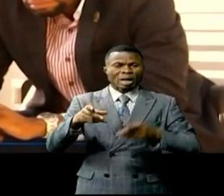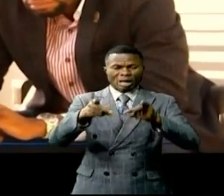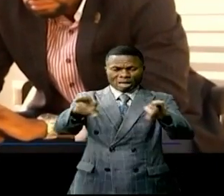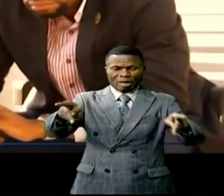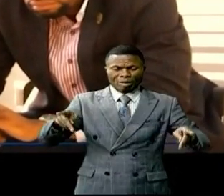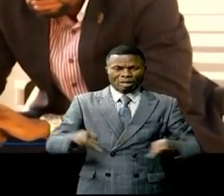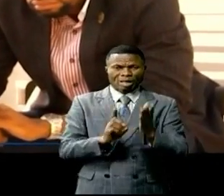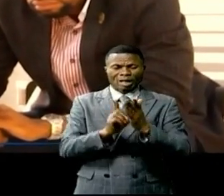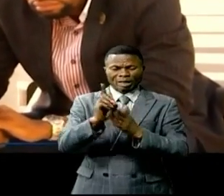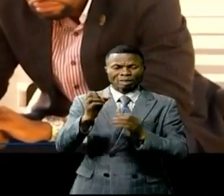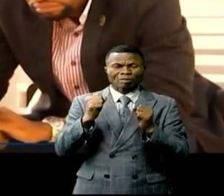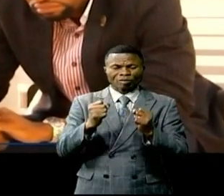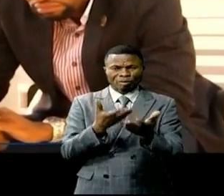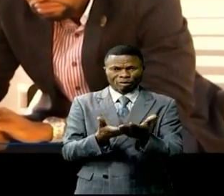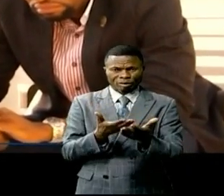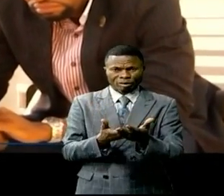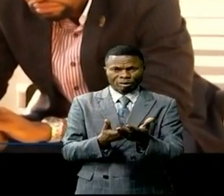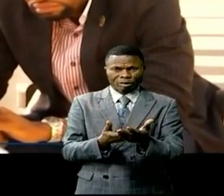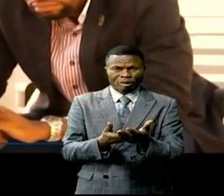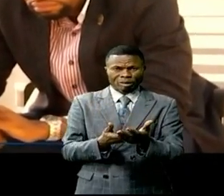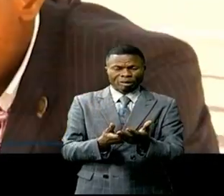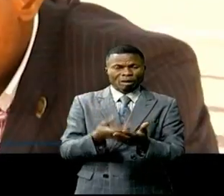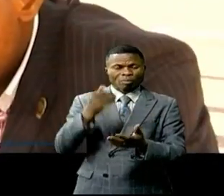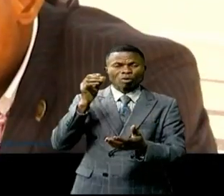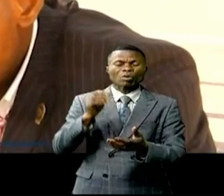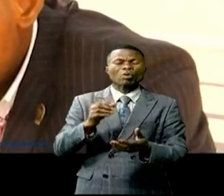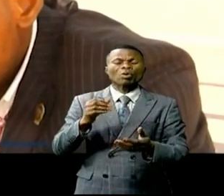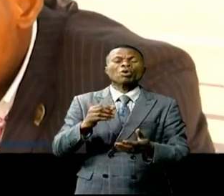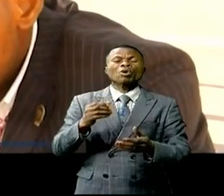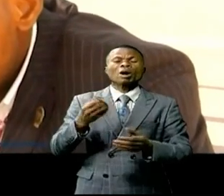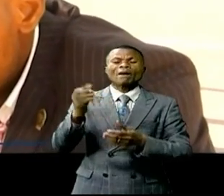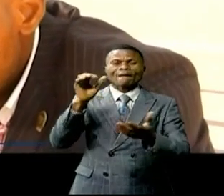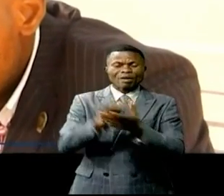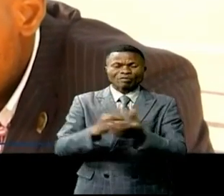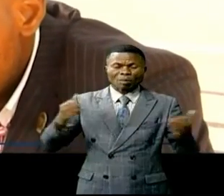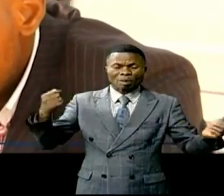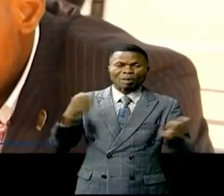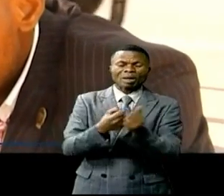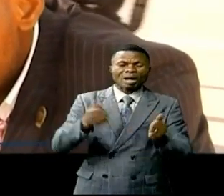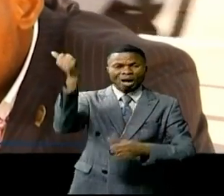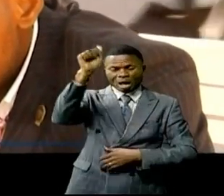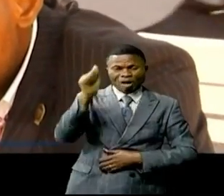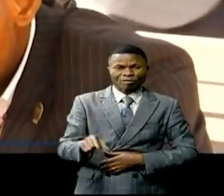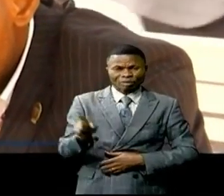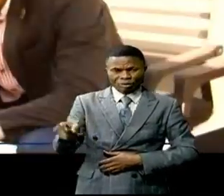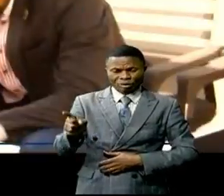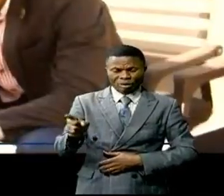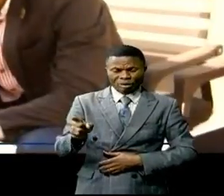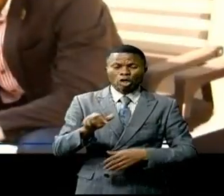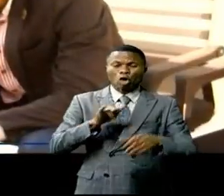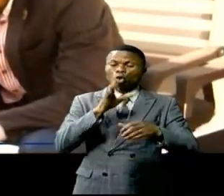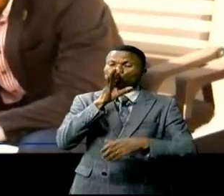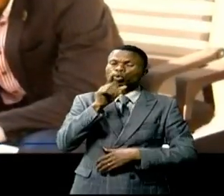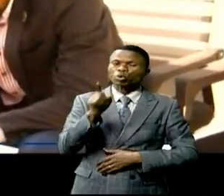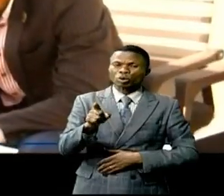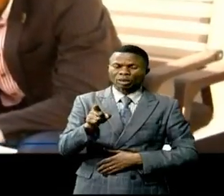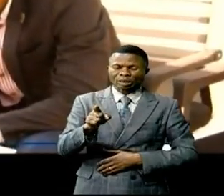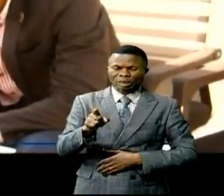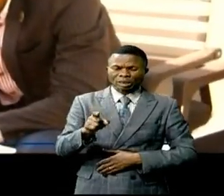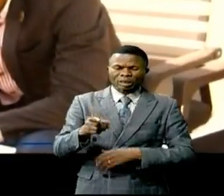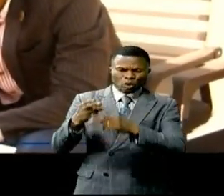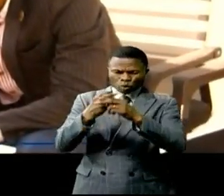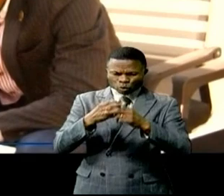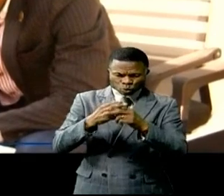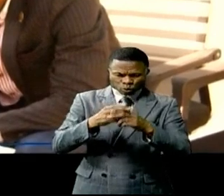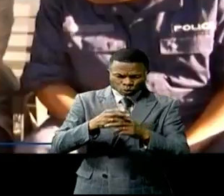et développement durable pour sa femme victime d'un accident de circulation en Afrique du Sud. À en croire le service spécial de la police